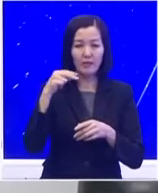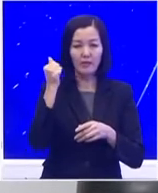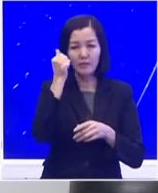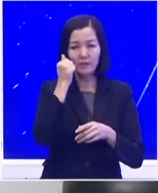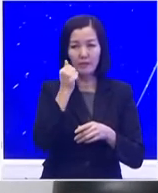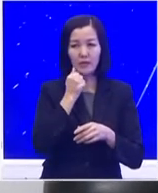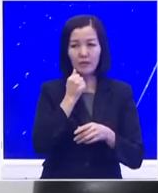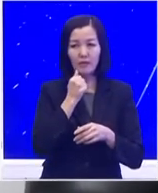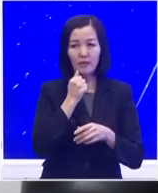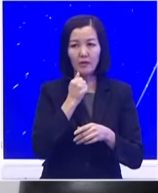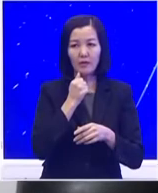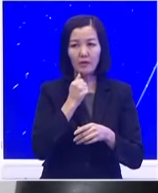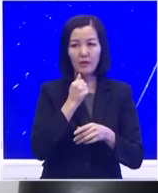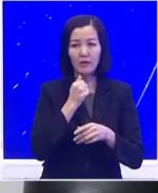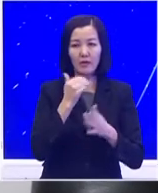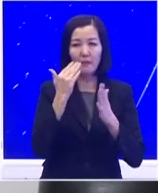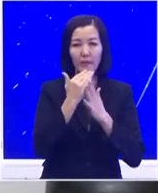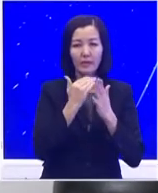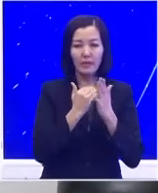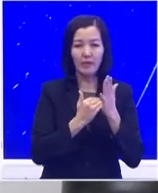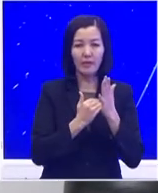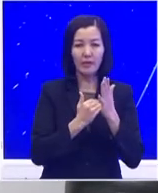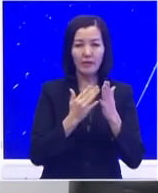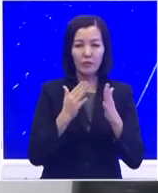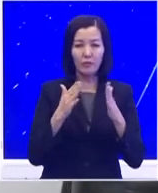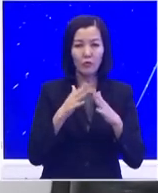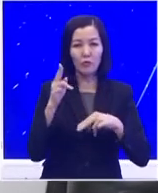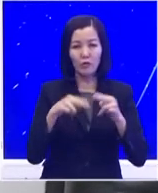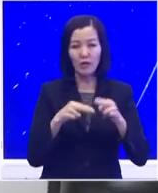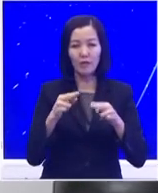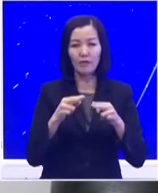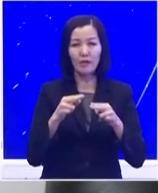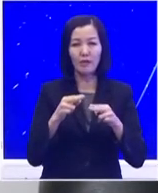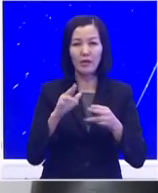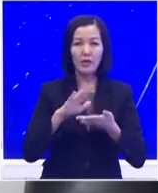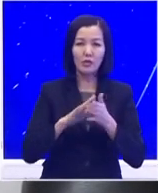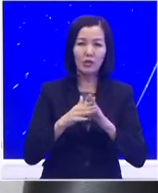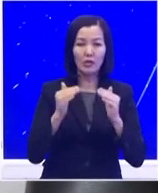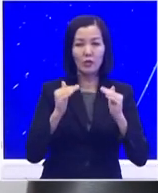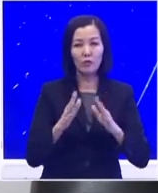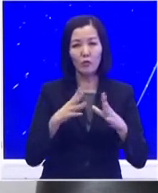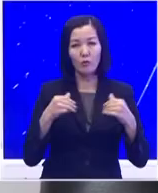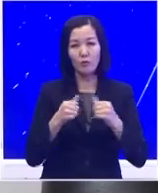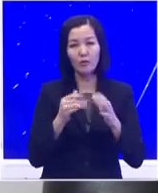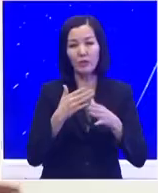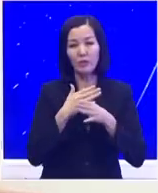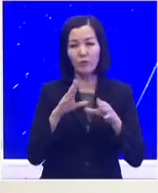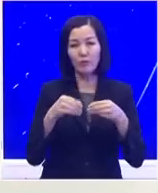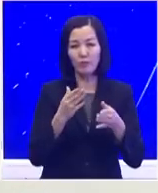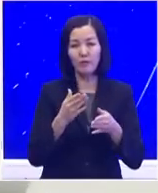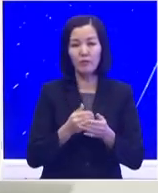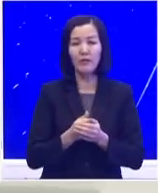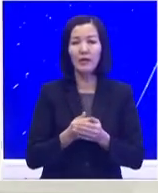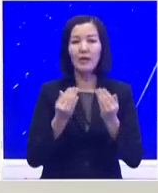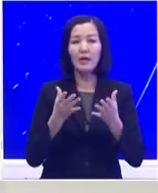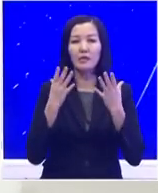рахмет осындай. Нен бағдарламаны ұйымдастырып, біз сияқты жағдайы жоқ отбасыларға көмектесіп, үстіне жатқандарына. Қазіргі